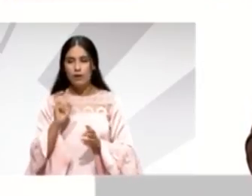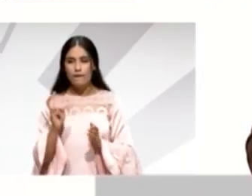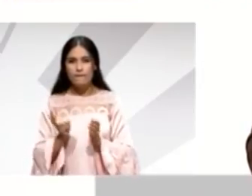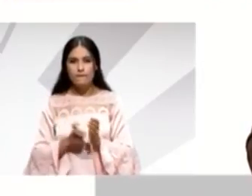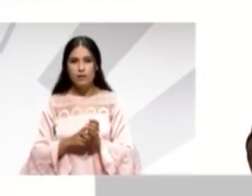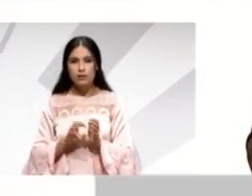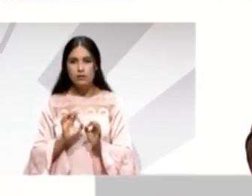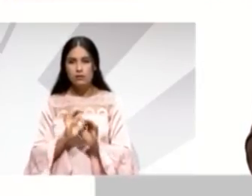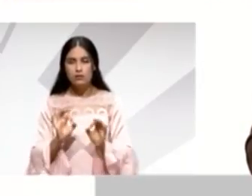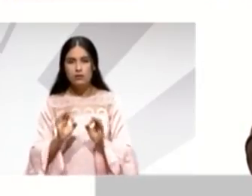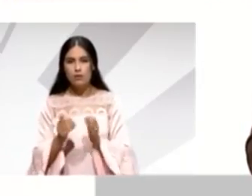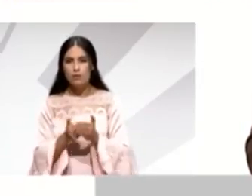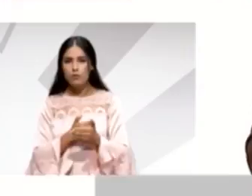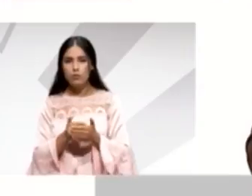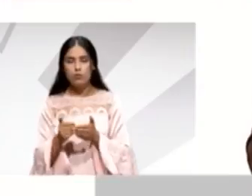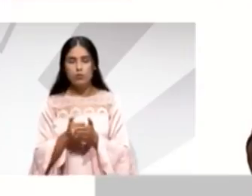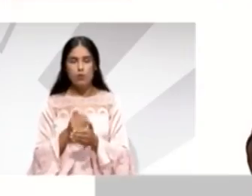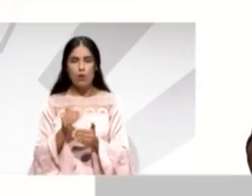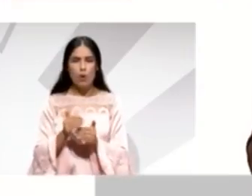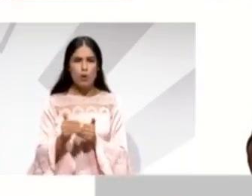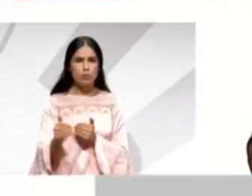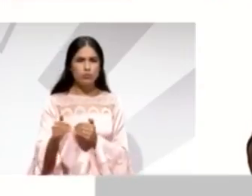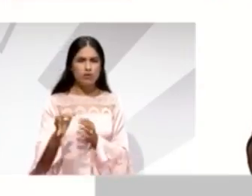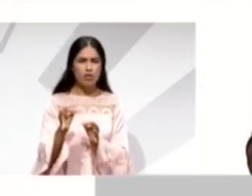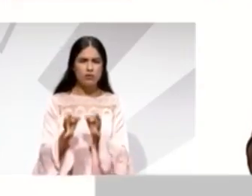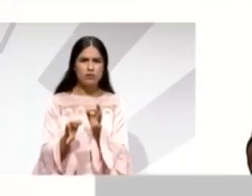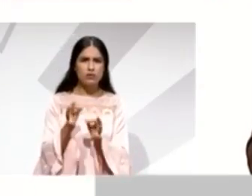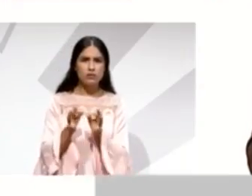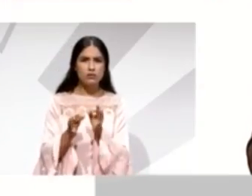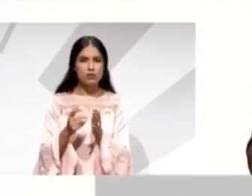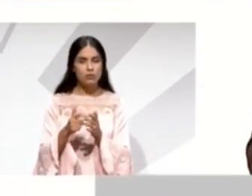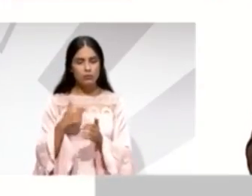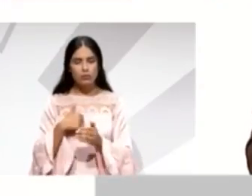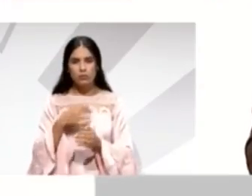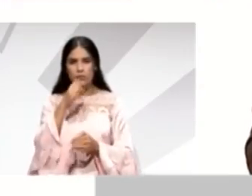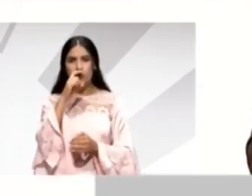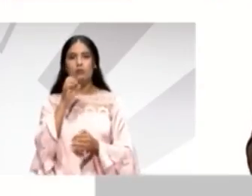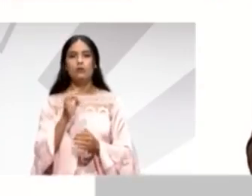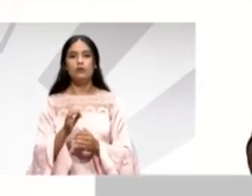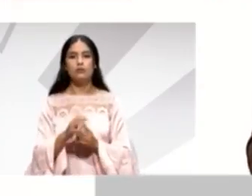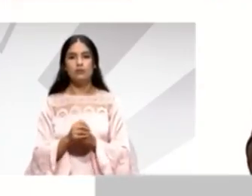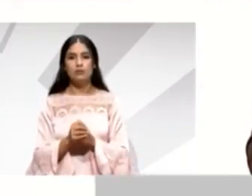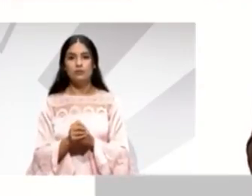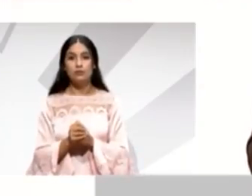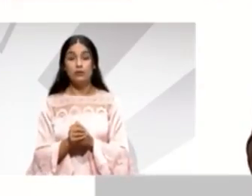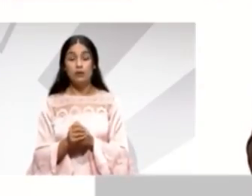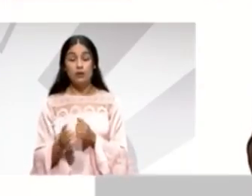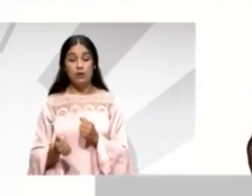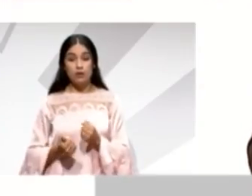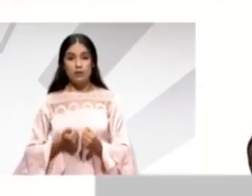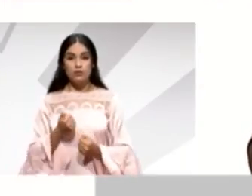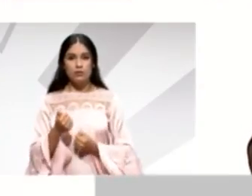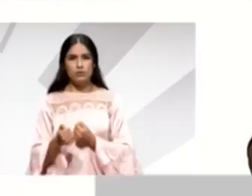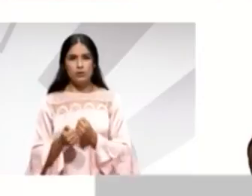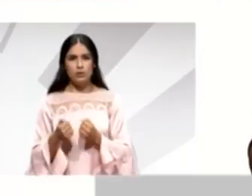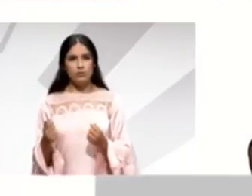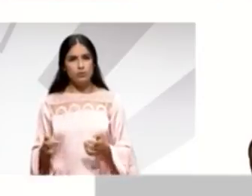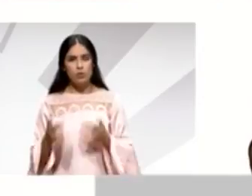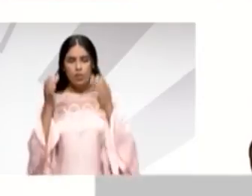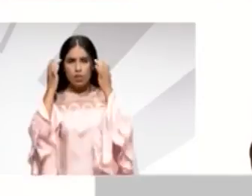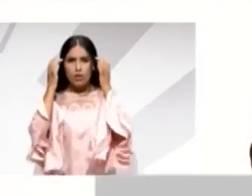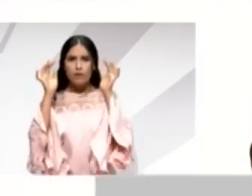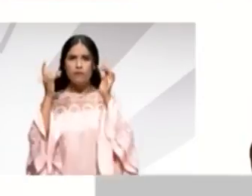السياسه وتصفيه الحسابات انطلاقا من قناعتنا الراسخه السعي والنهوض بقطاع الثقافه والفنون